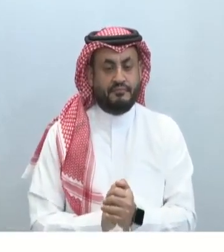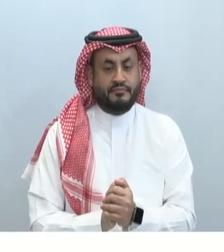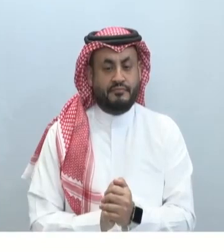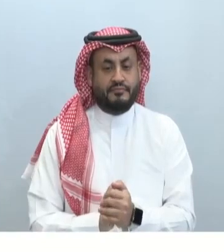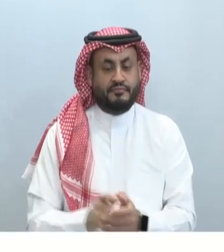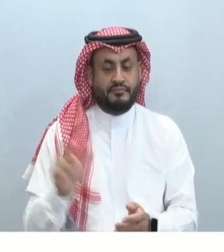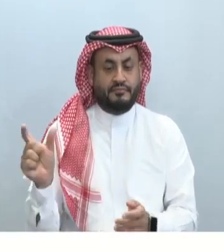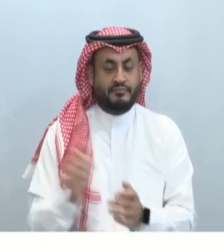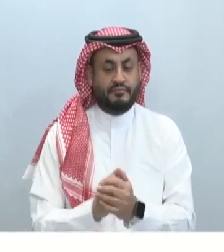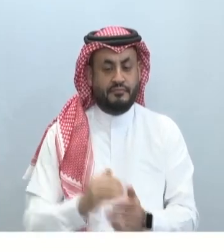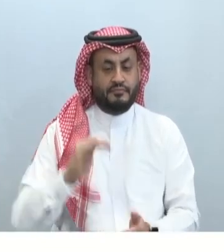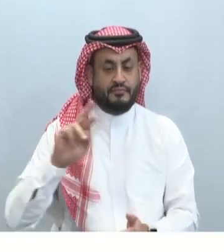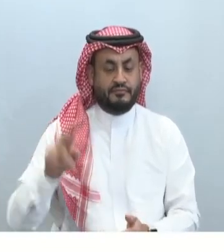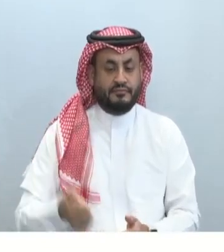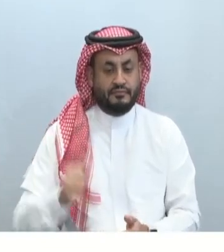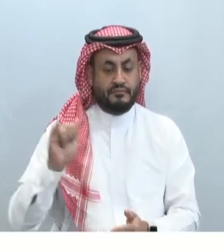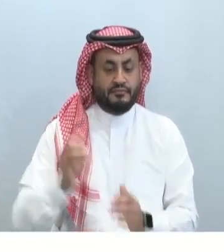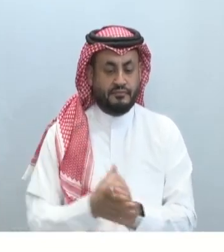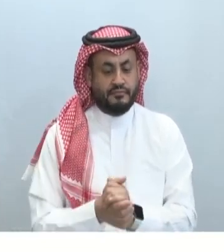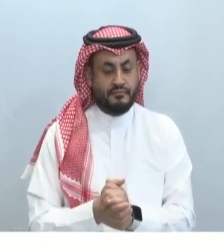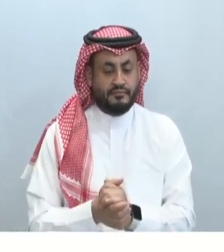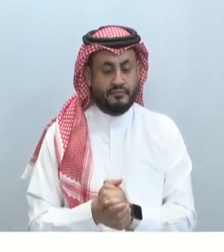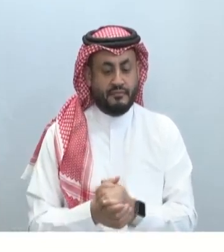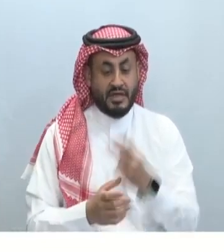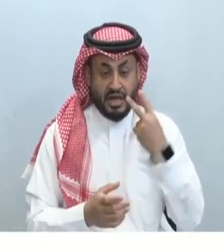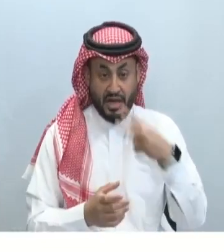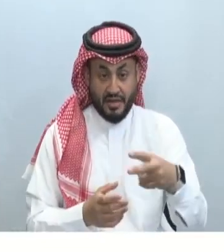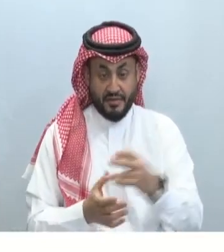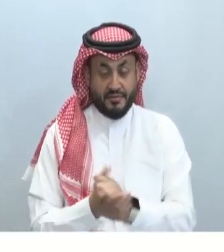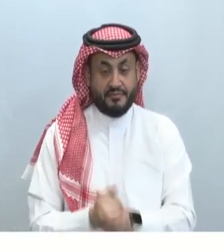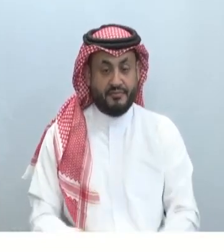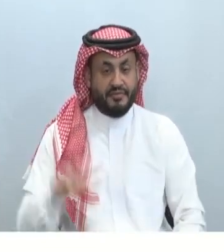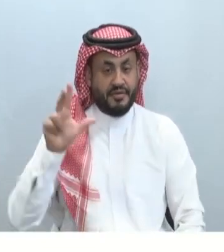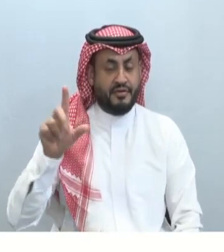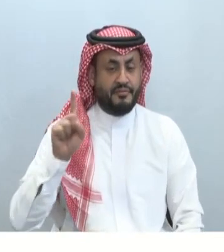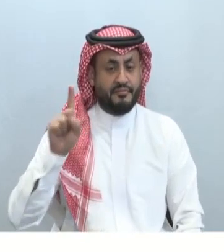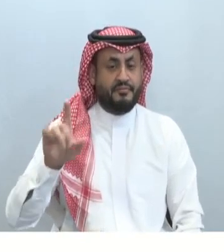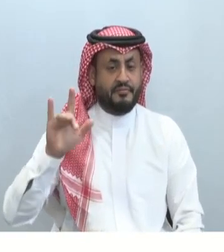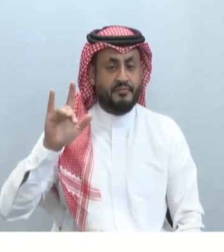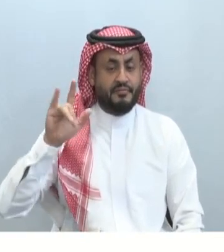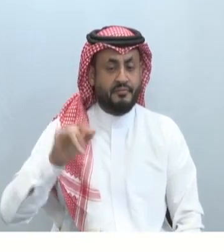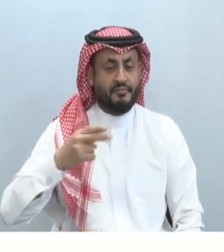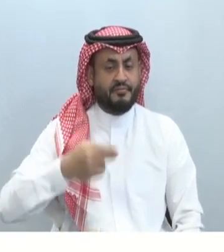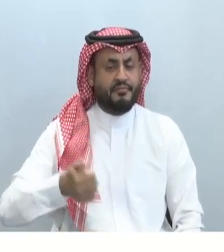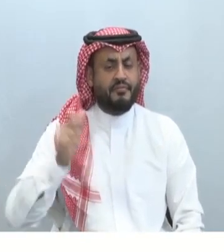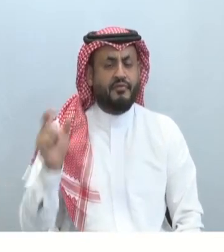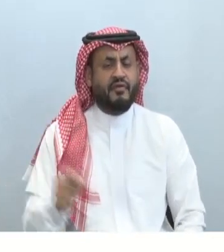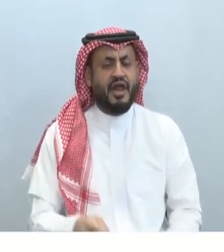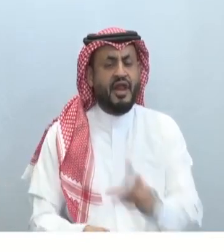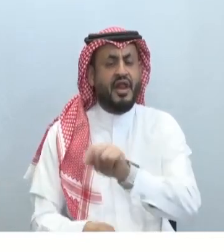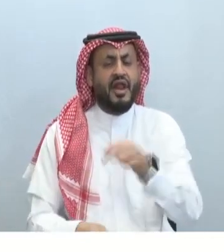وسلم البيعان لاحظوا البيعان كرروا